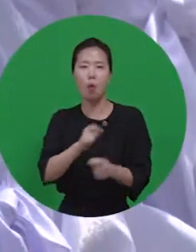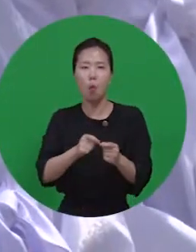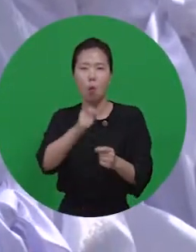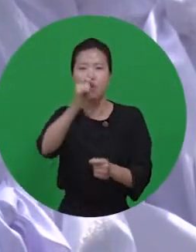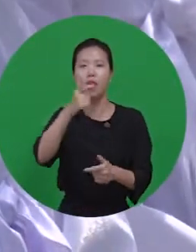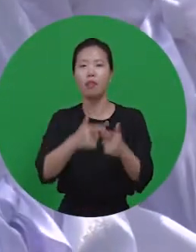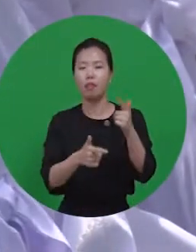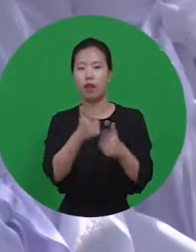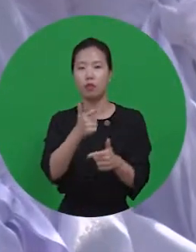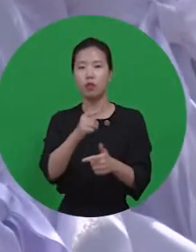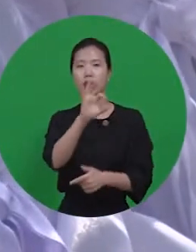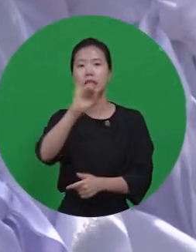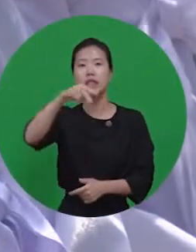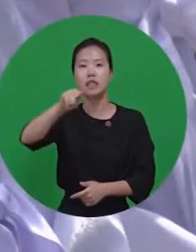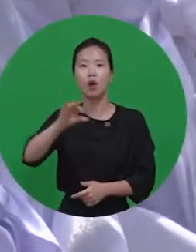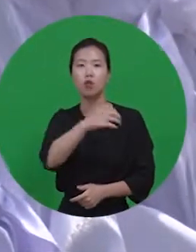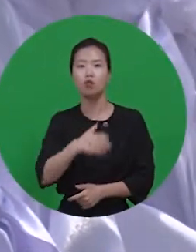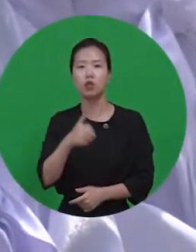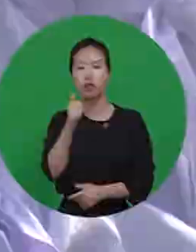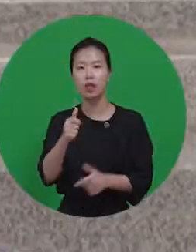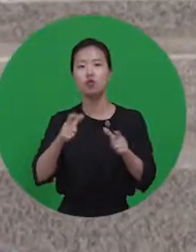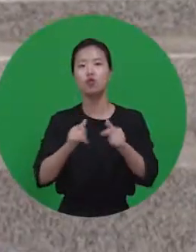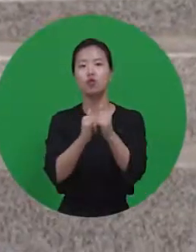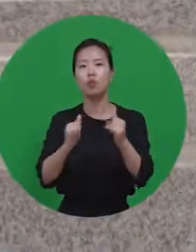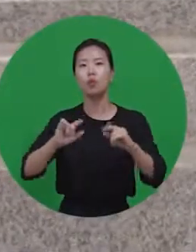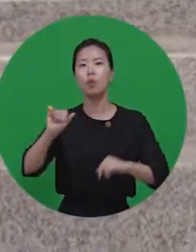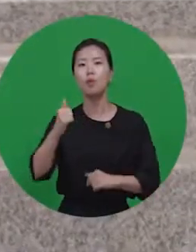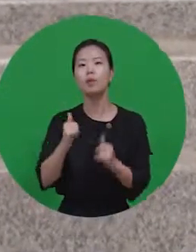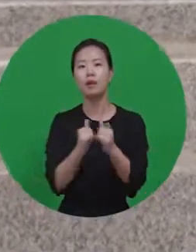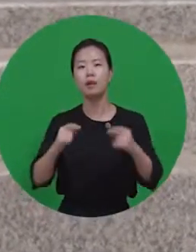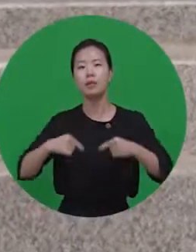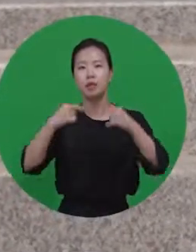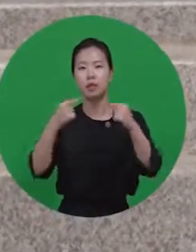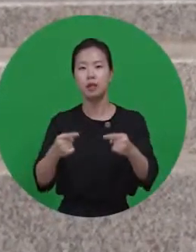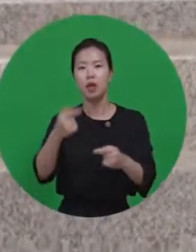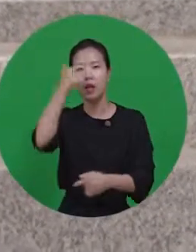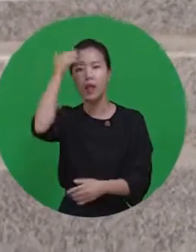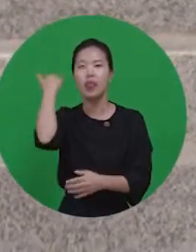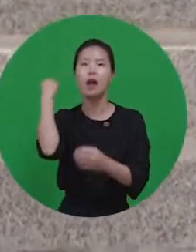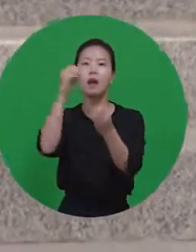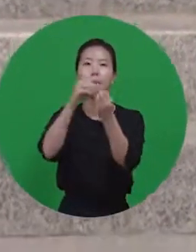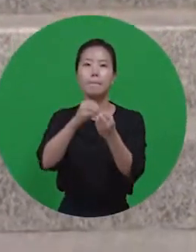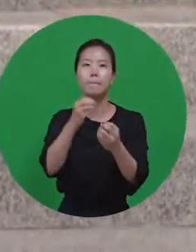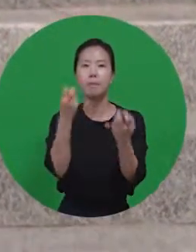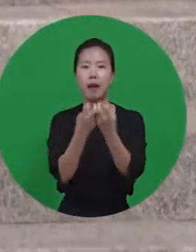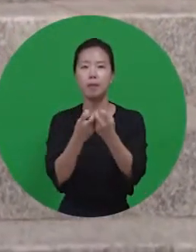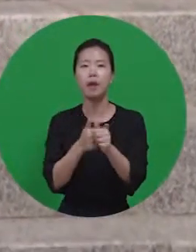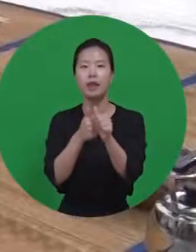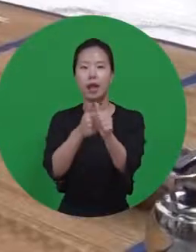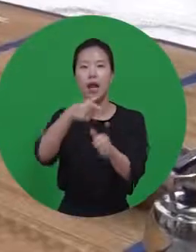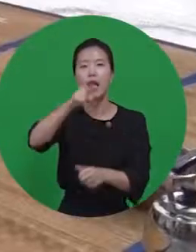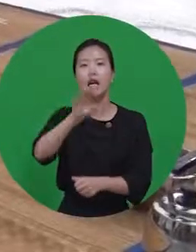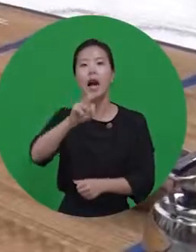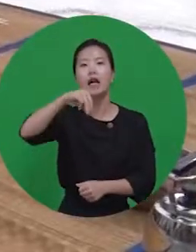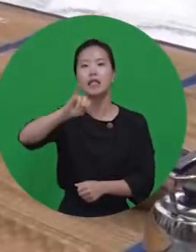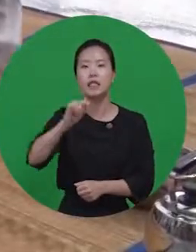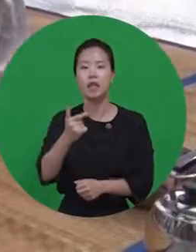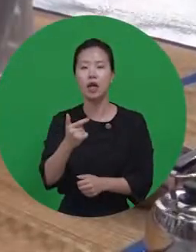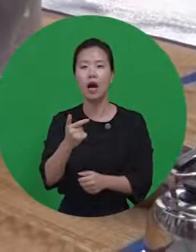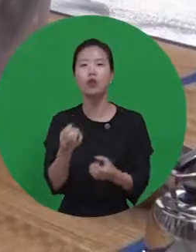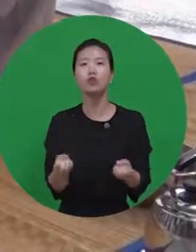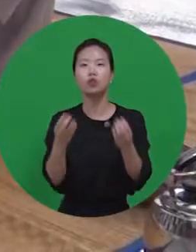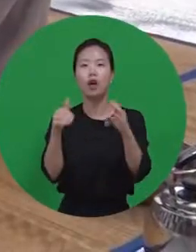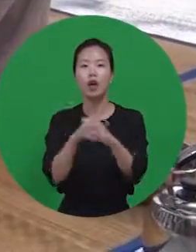이날 이성구청장을 비롯해 주민 500여 명이 참석해 전통 제례 방식에 따라 강신과 충문 낭독 등의